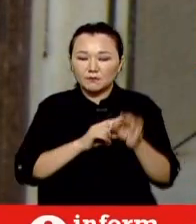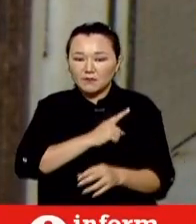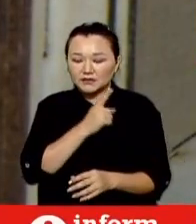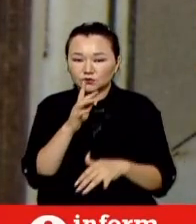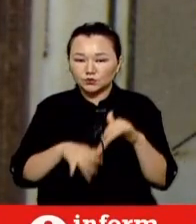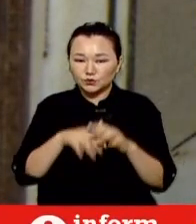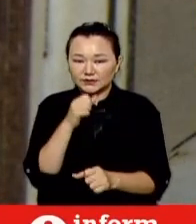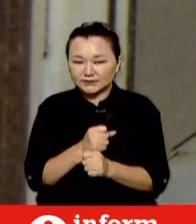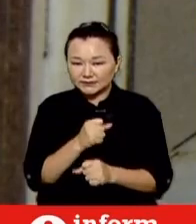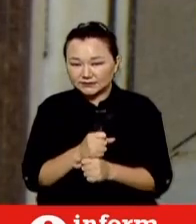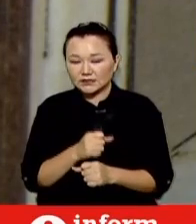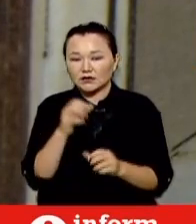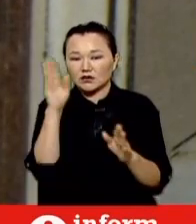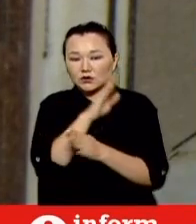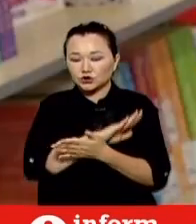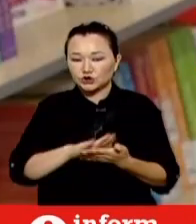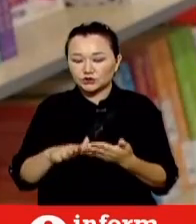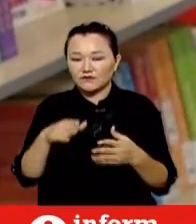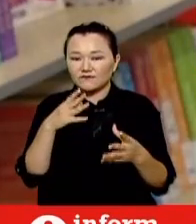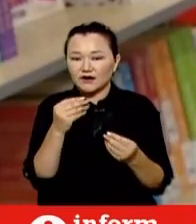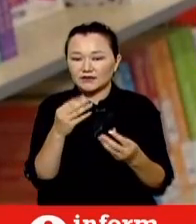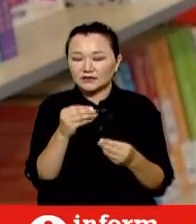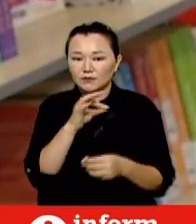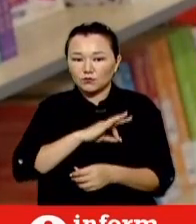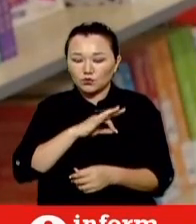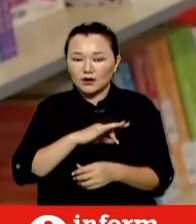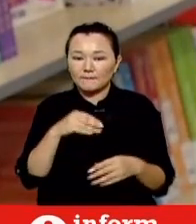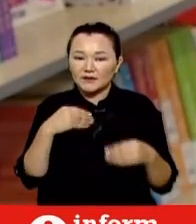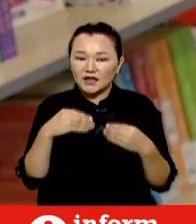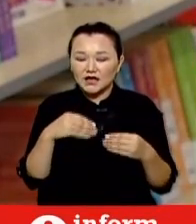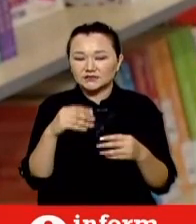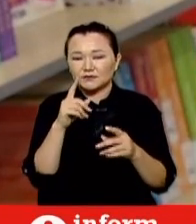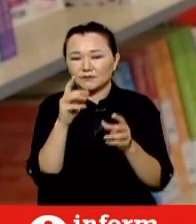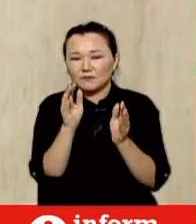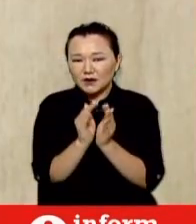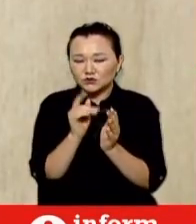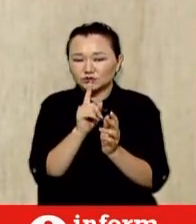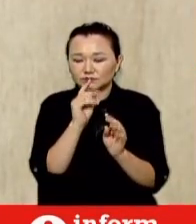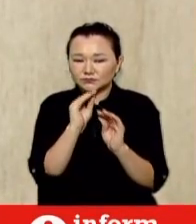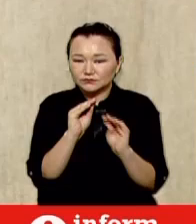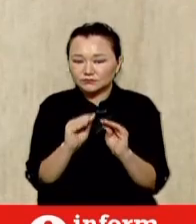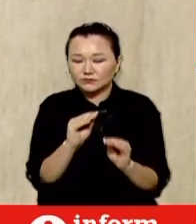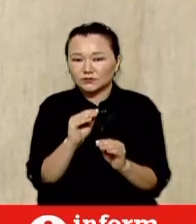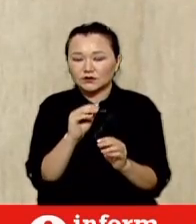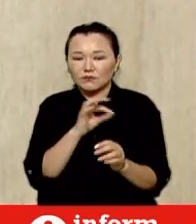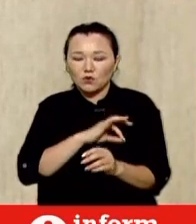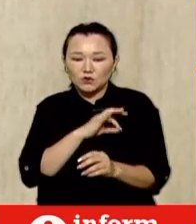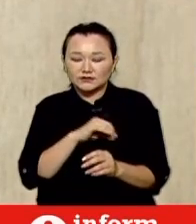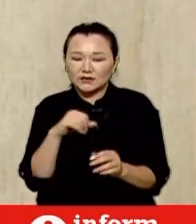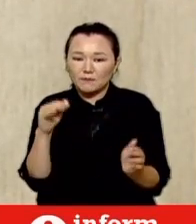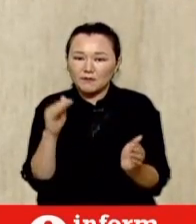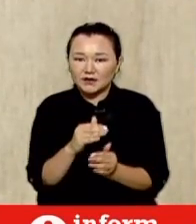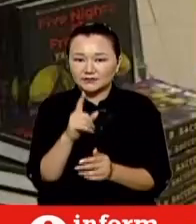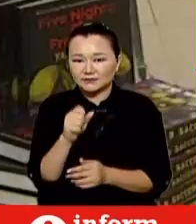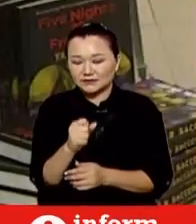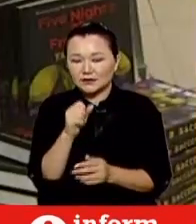тігіп, экологиялық таза мақта пайдаланды. Пластик пен ұсақ бөлшектер қолданыстағы ең кішкентай балалар үшін